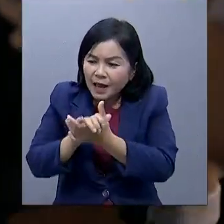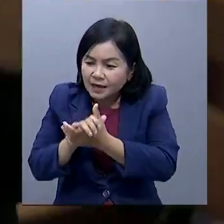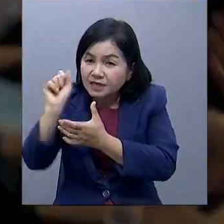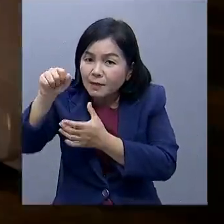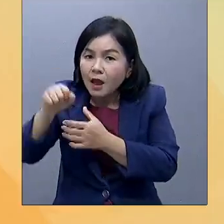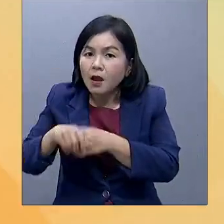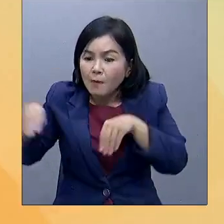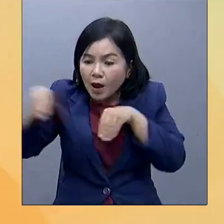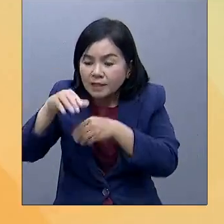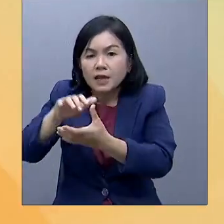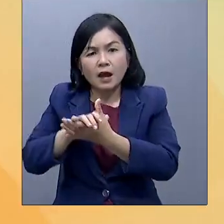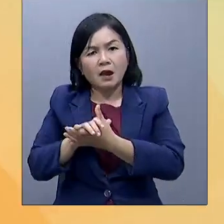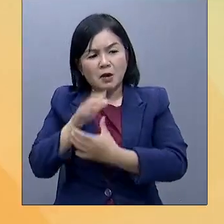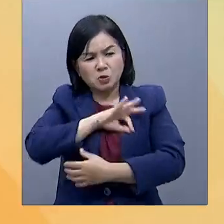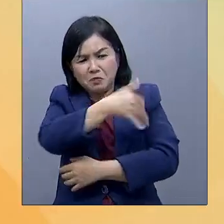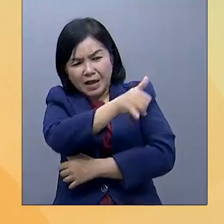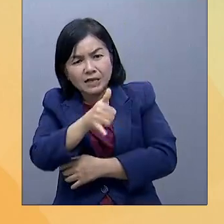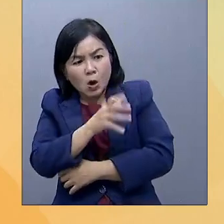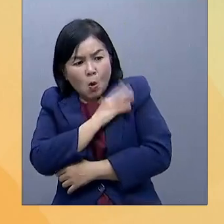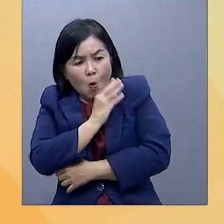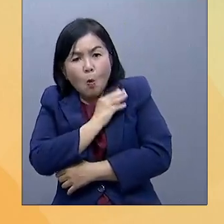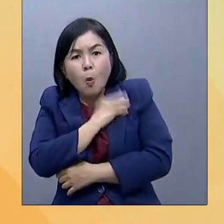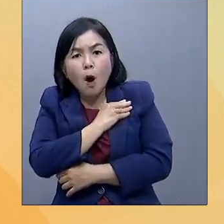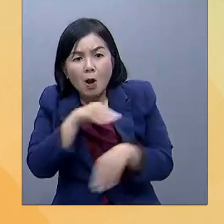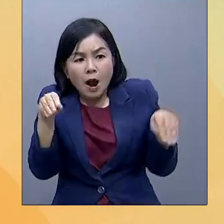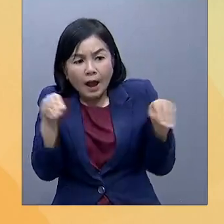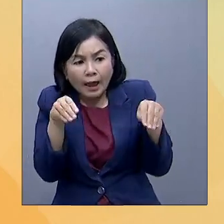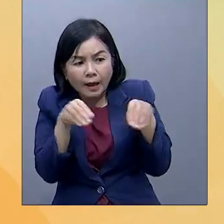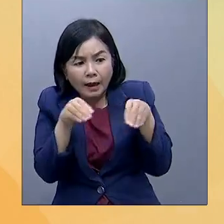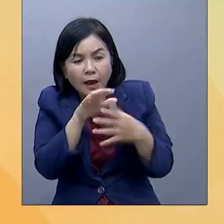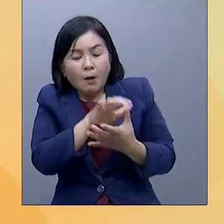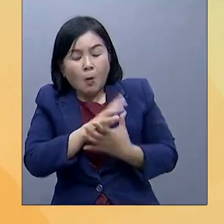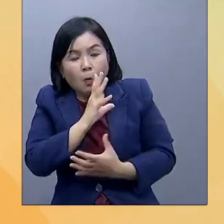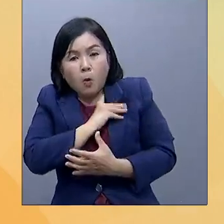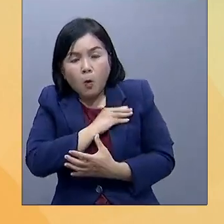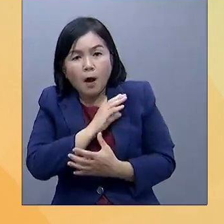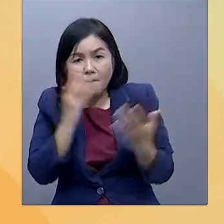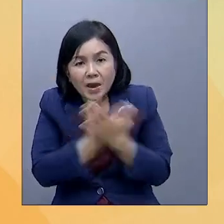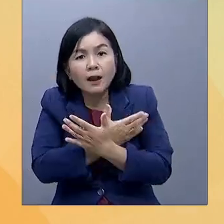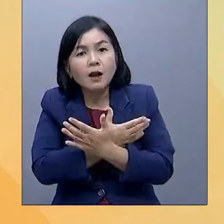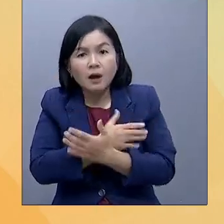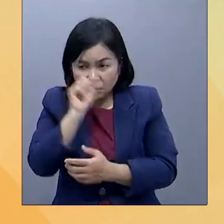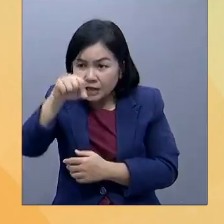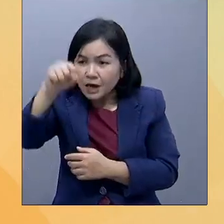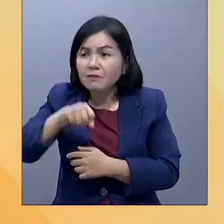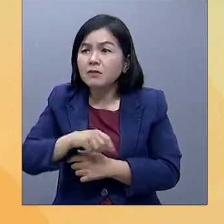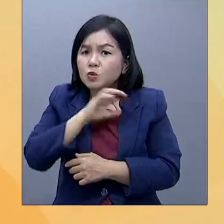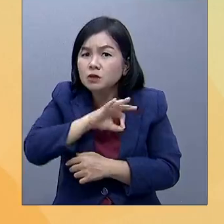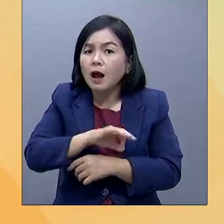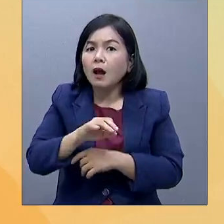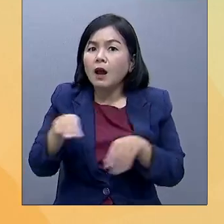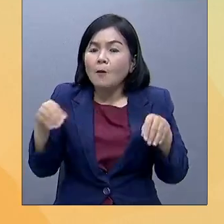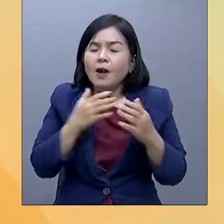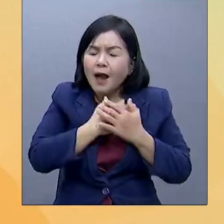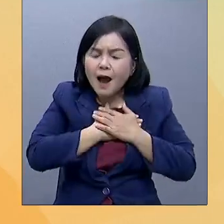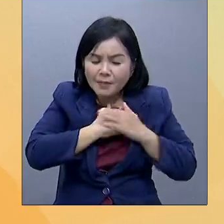อ พอจะแต่งงานแล้วโอ้ก็เริ่มจะไม่มั่นใจ กลัว พอมันถึงจุดที่แบบอ่ะเราจะเปลี่ยนแล้ว แต่มันมีฟิลนี้จริงนะอย่างเรื่องผมอ่ะพอรักกันม